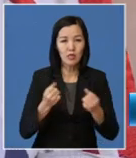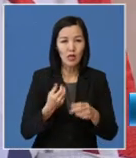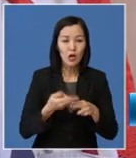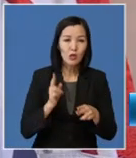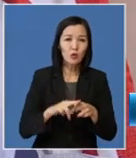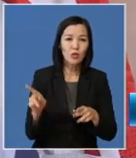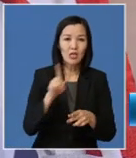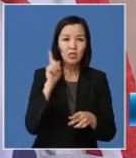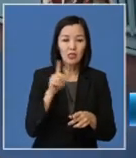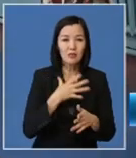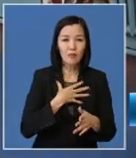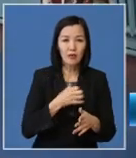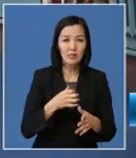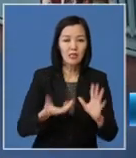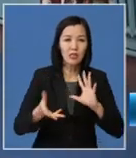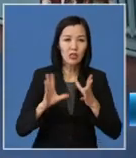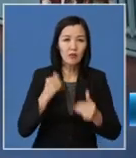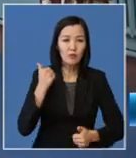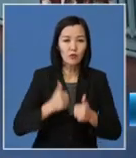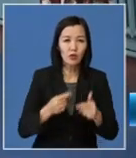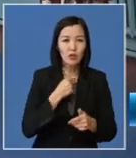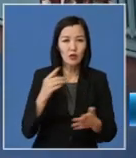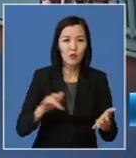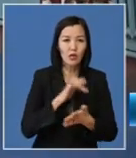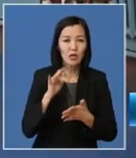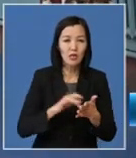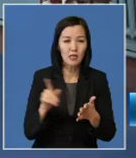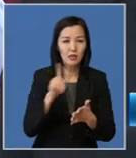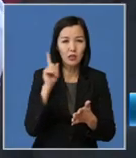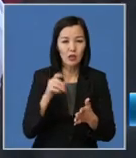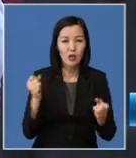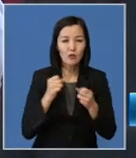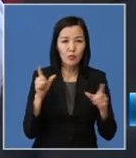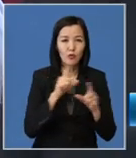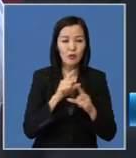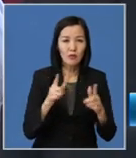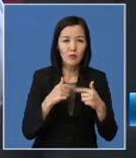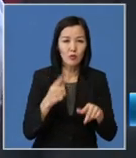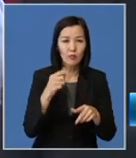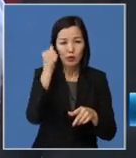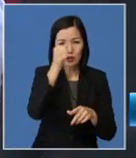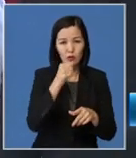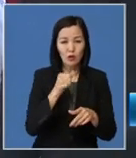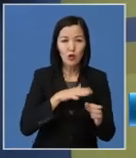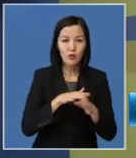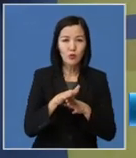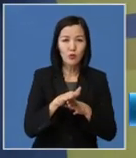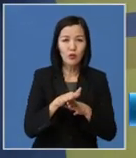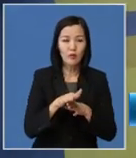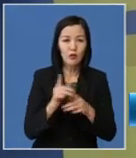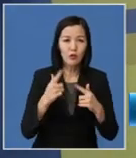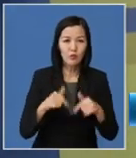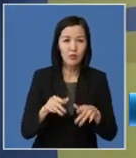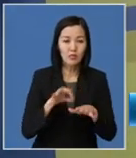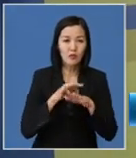жас балуандар барын салды. Жалпы бұл турнир Талдықорған қалалық балалар және жасөспірімдер спорт мектебінің құрылғанына 1 жыл толуына орай ұйымдастырылып